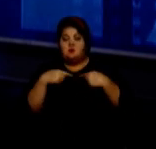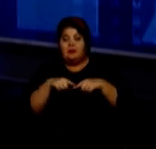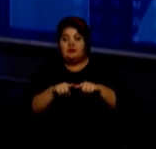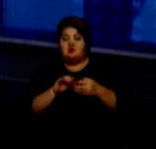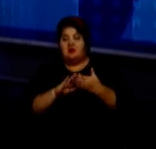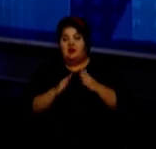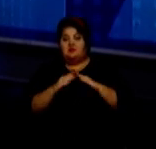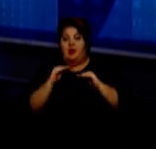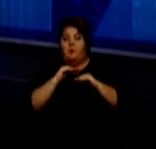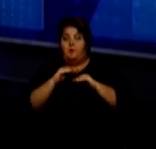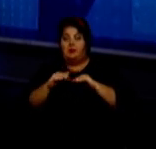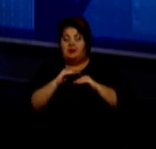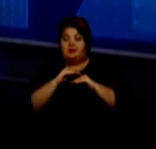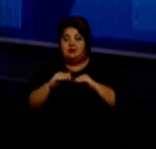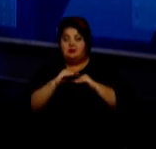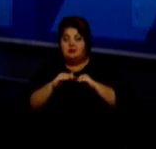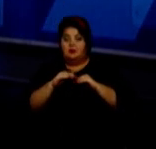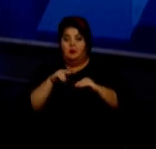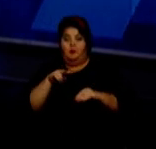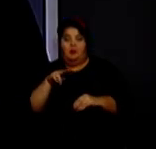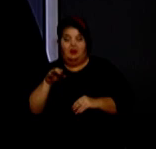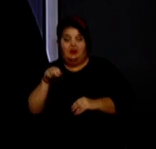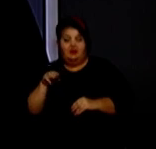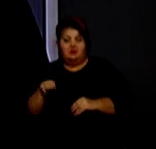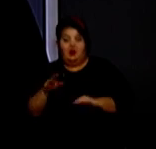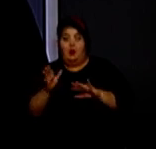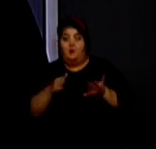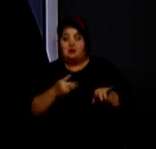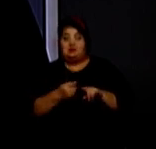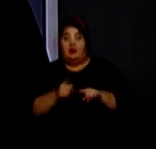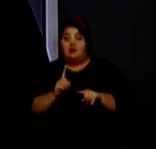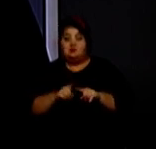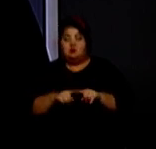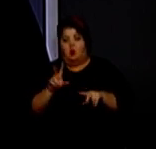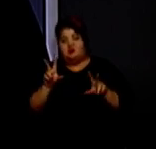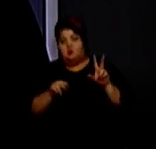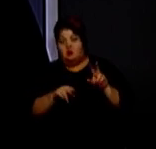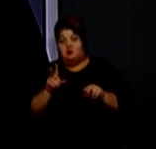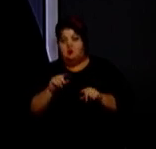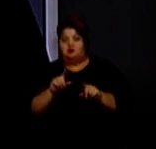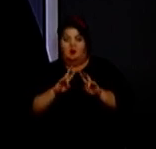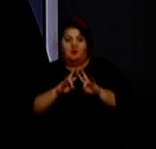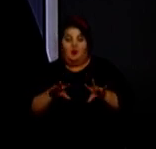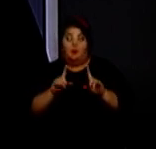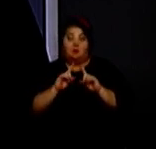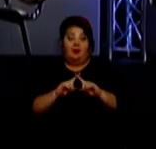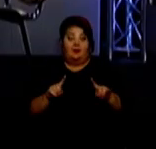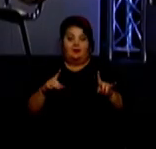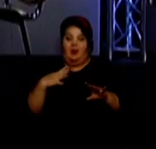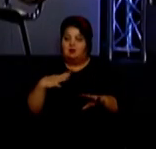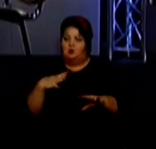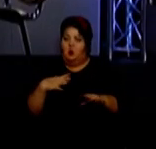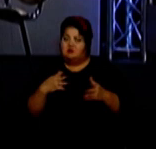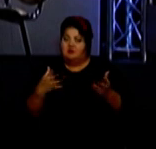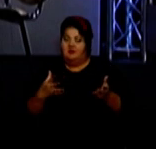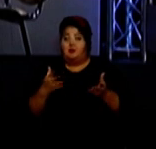плит перекриття горища, тобто після цього. Тому сподіваємося, що не буде жодних несподіванок, але